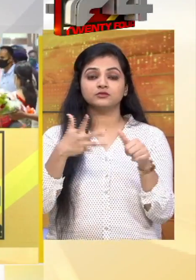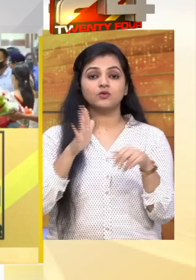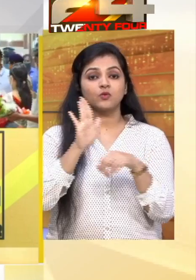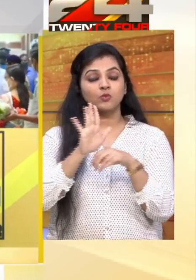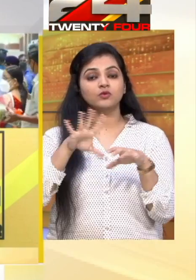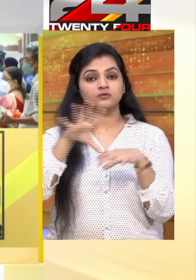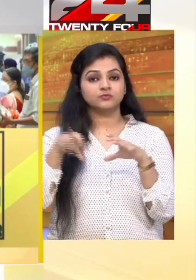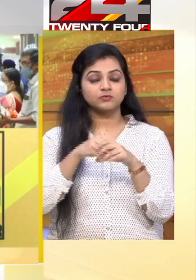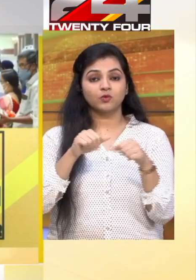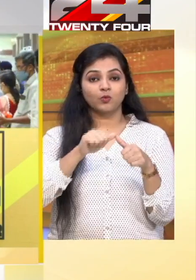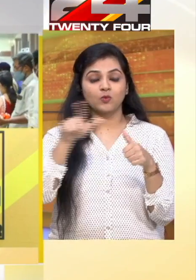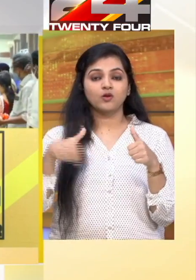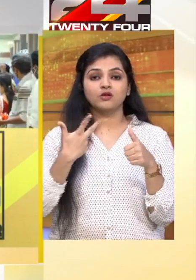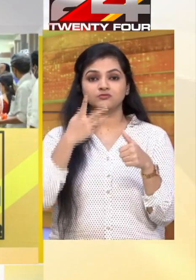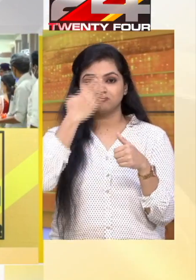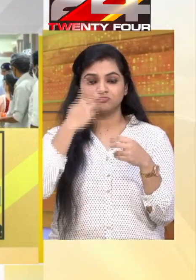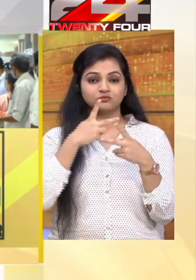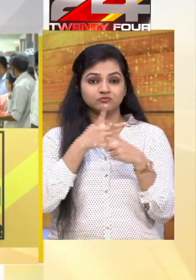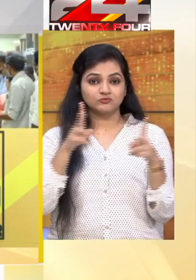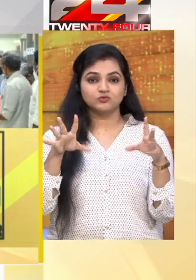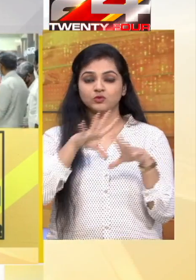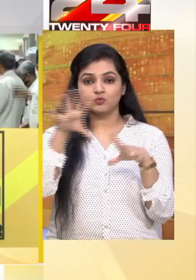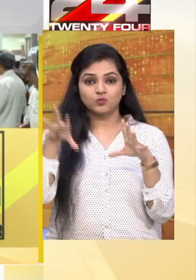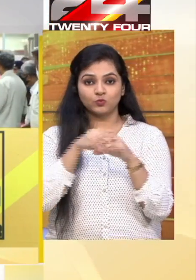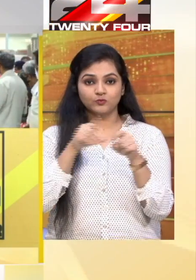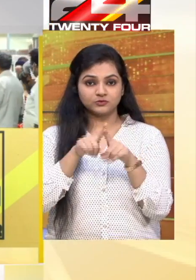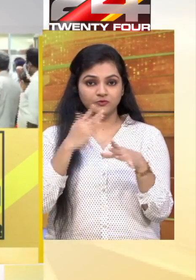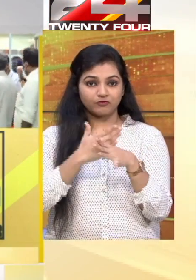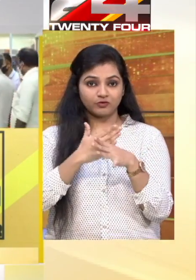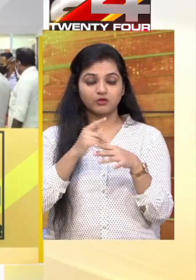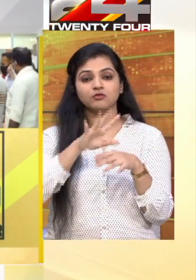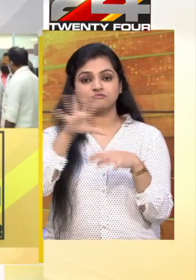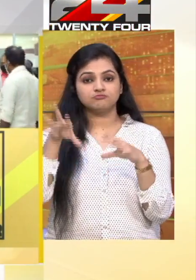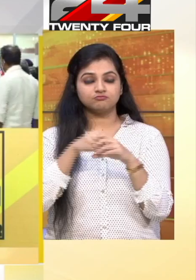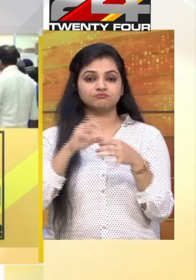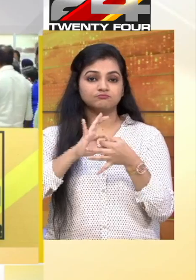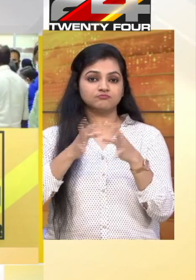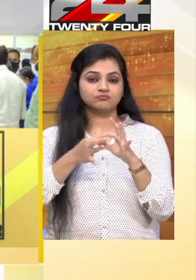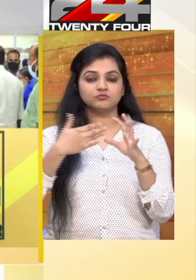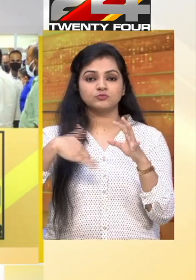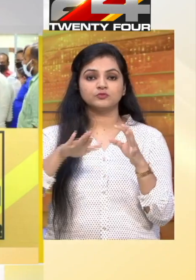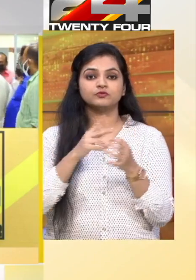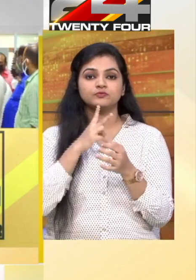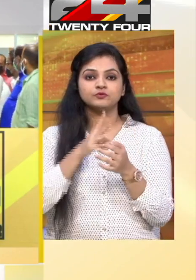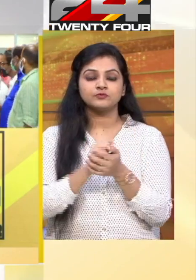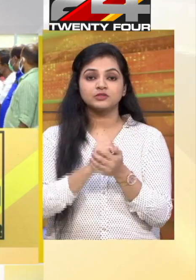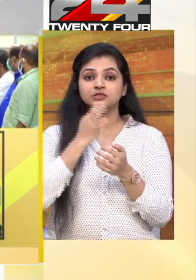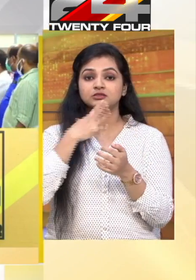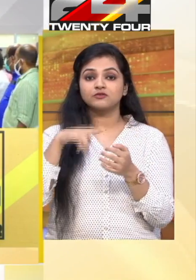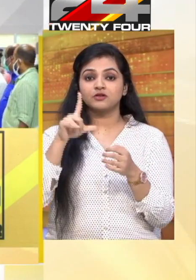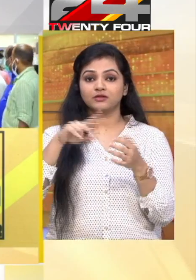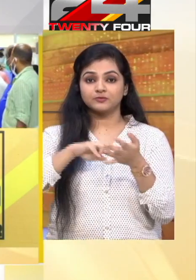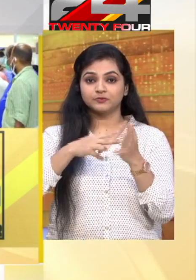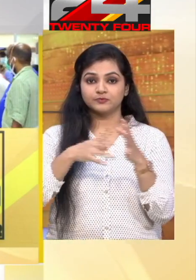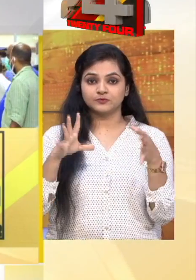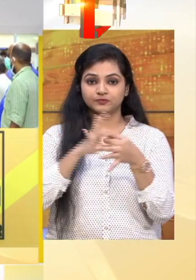അടക്കമുള്ള എല്ലാ മതേതര ജനാധിപത്യ പാർട്ടികളുടെയും സഹകരണം പാർട്ടി ആഹ്വാനം ചെയ്യും എന്ന് തന്നെയാണ്. അതോടൊപ്പം തന്നെ സിൽവർ ലൈൻ പദ്ധതിയുമായി